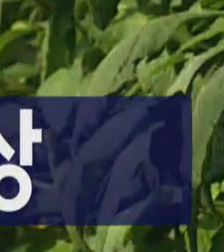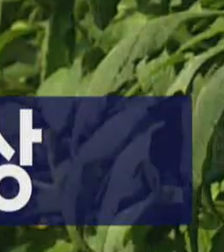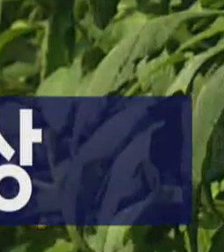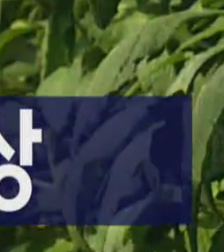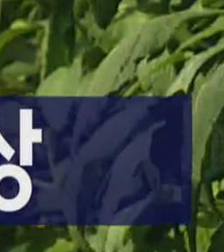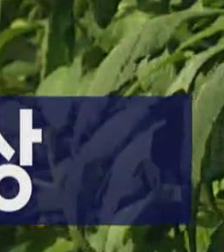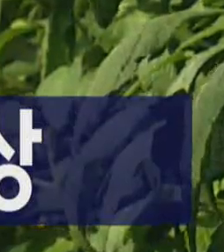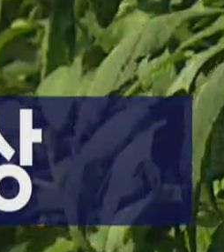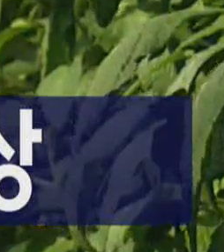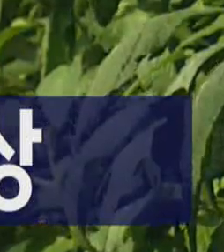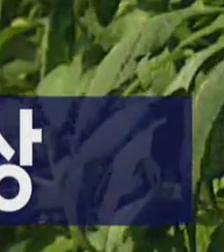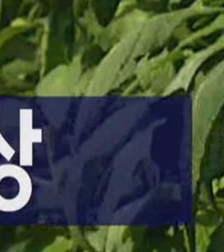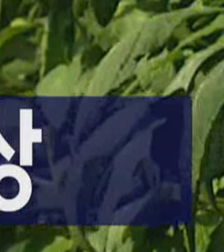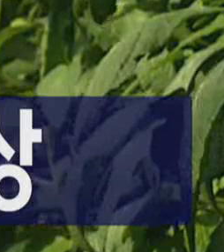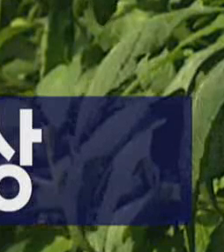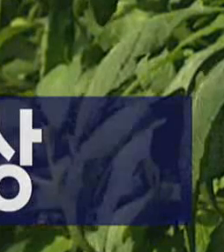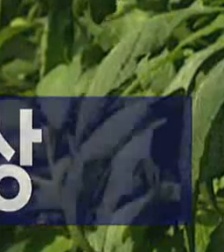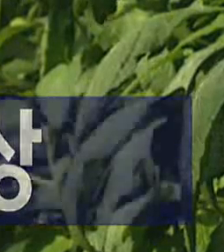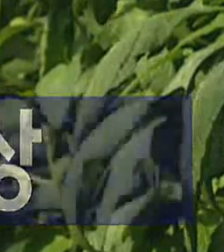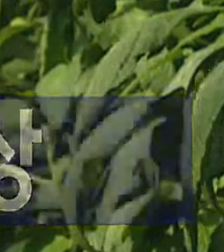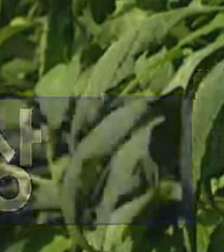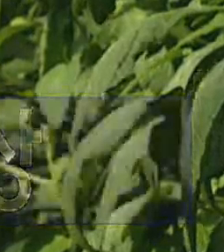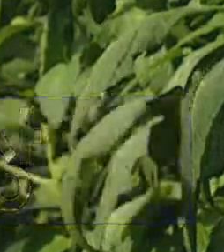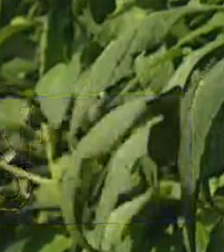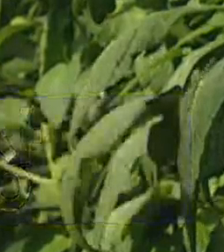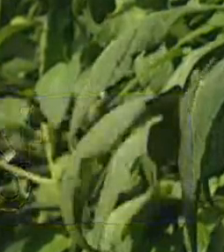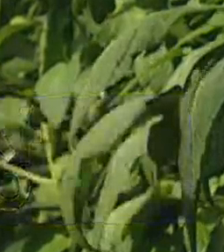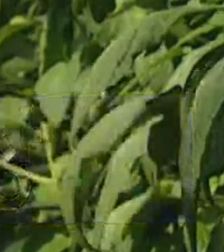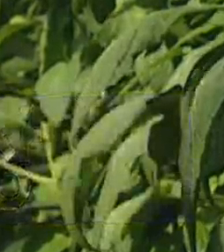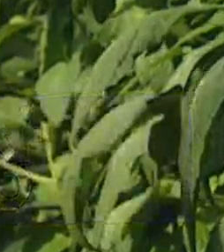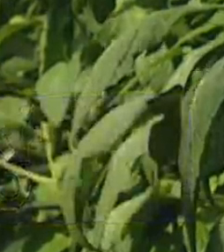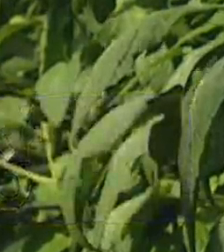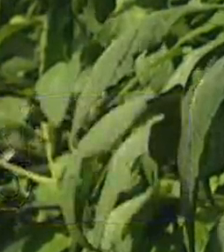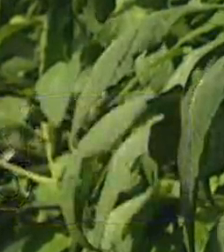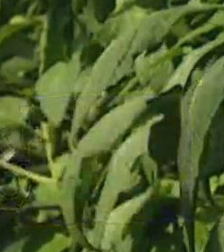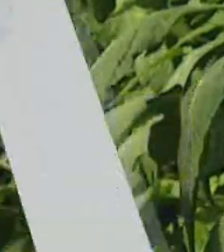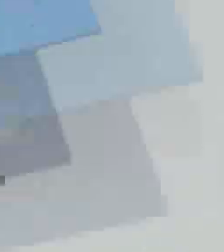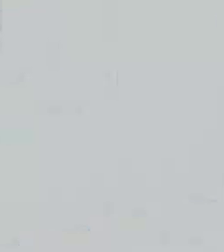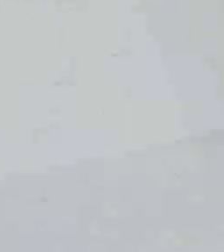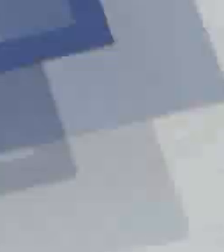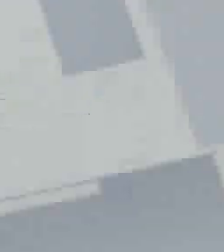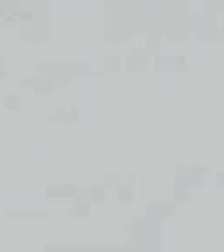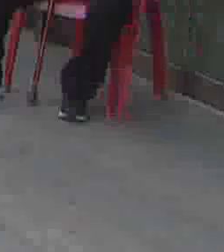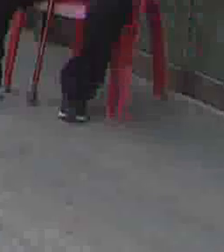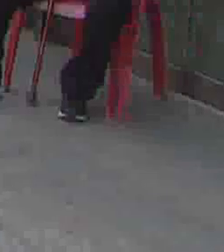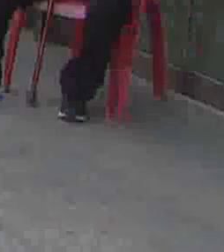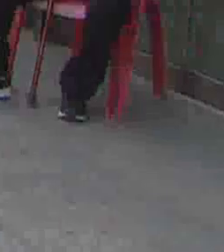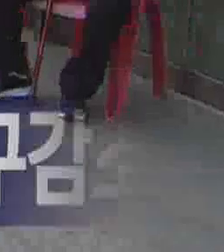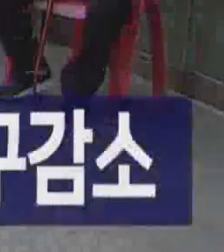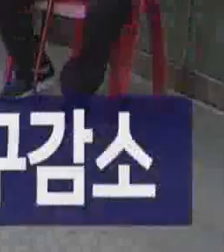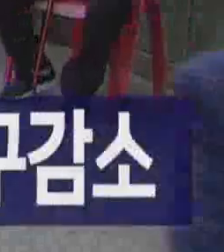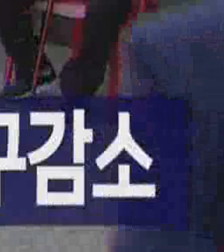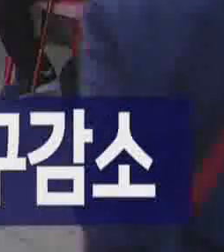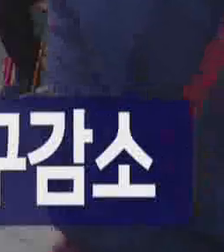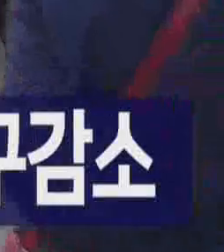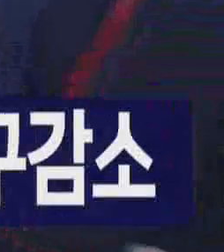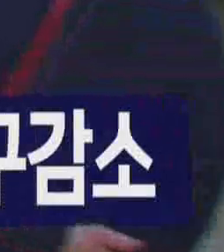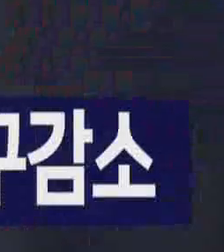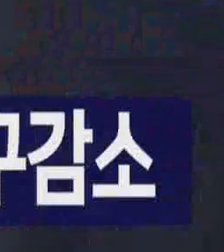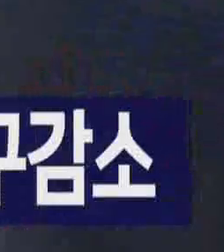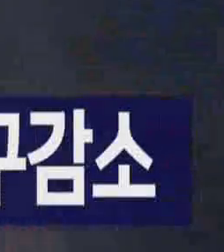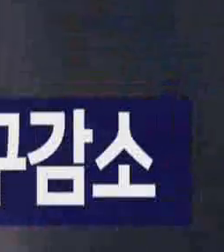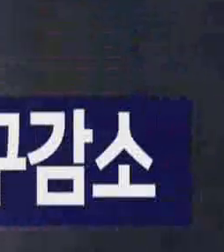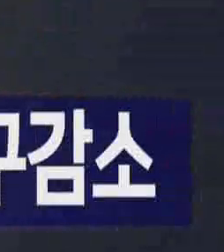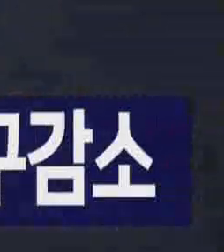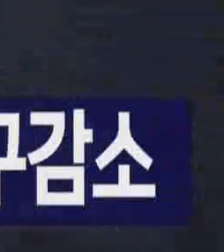때 나 같은 똑같은 사람이 이 온실을 제어를 해준다고 봅니다. 지난 10년간